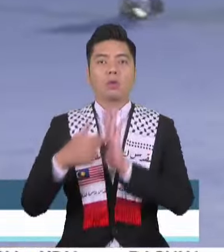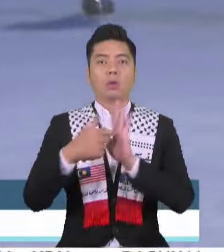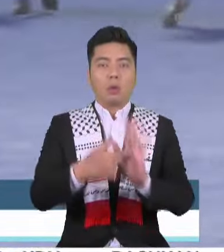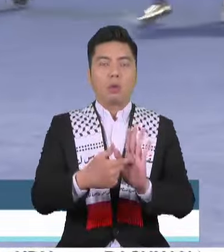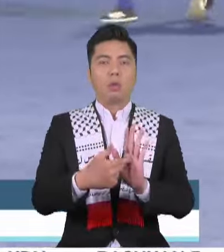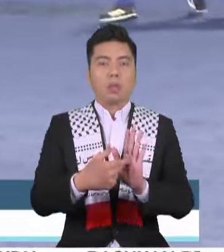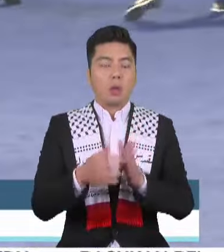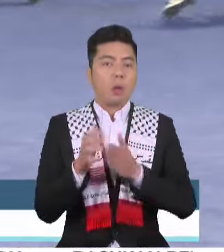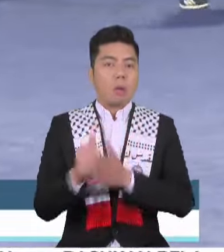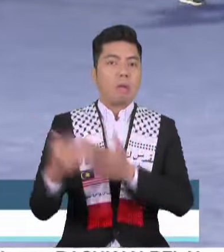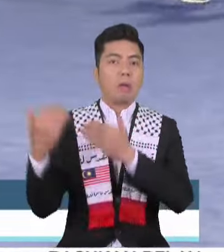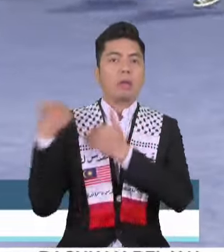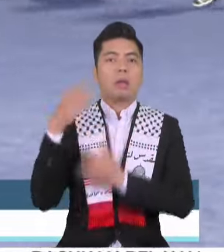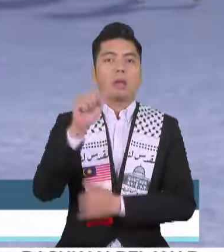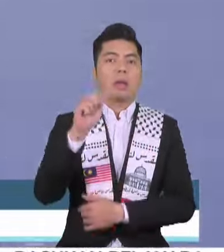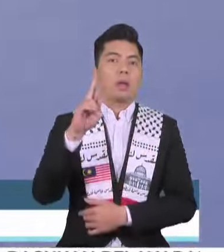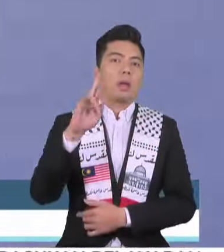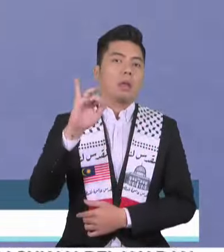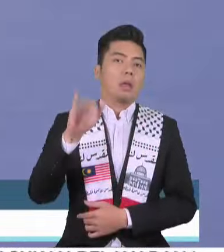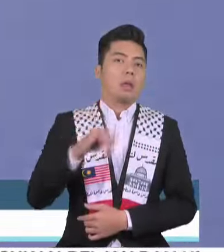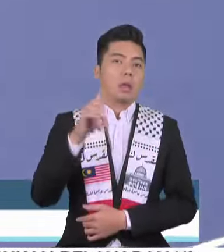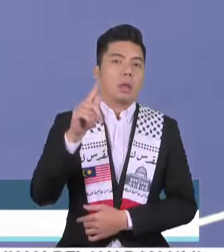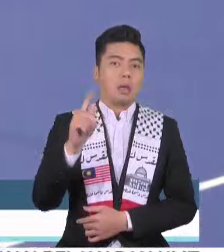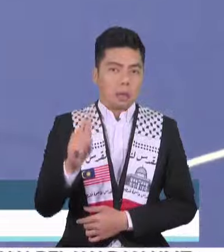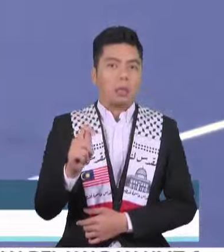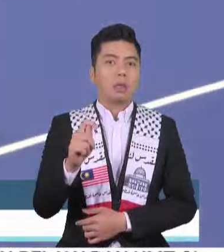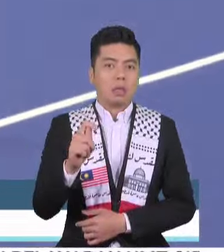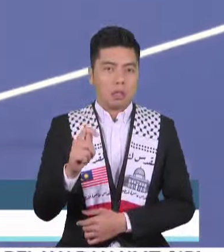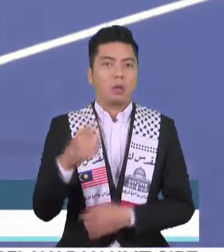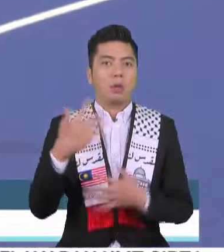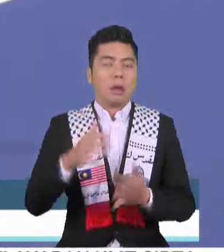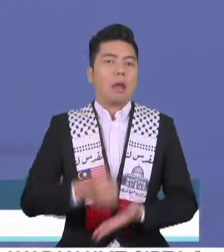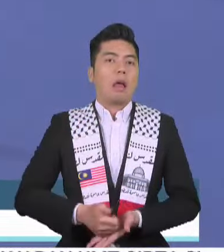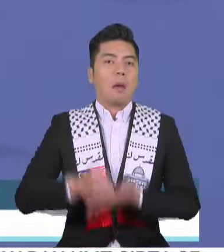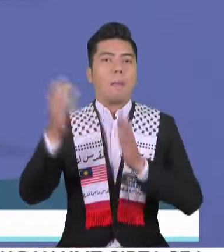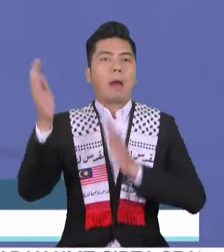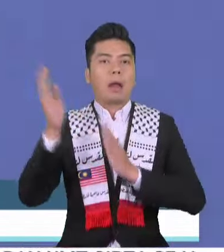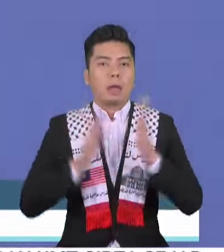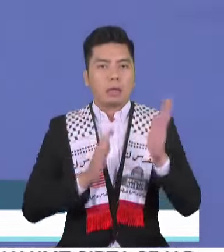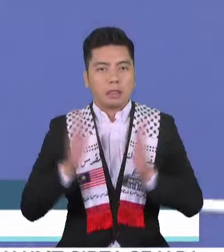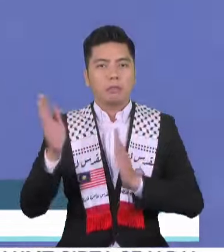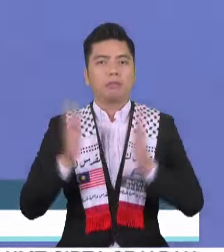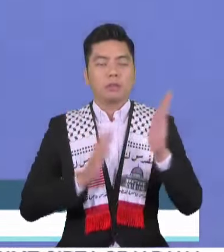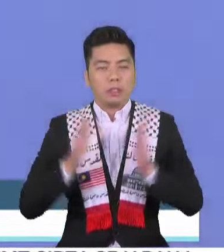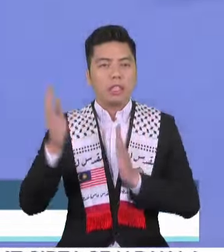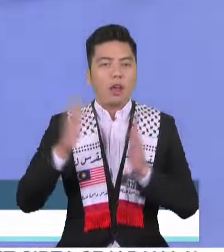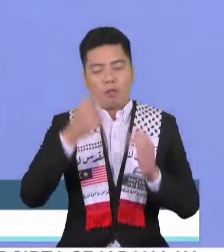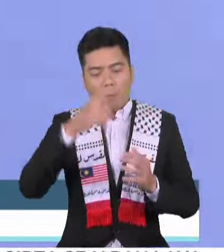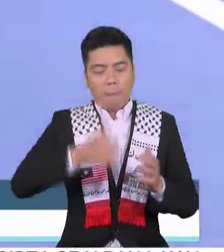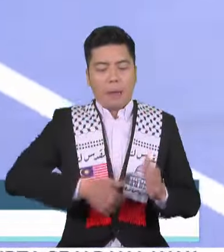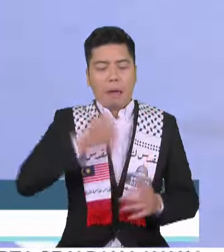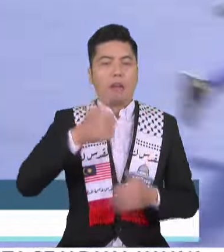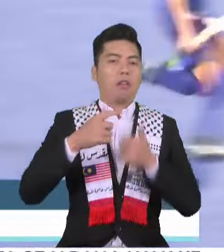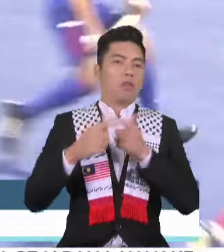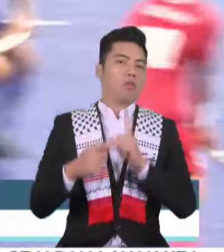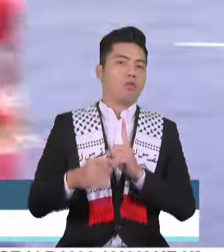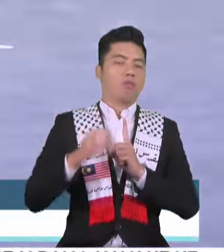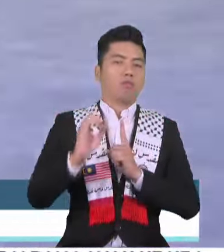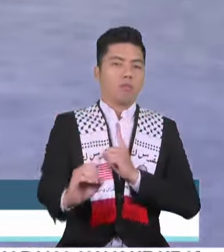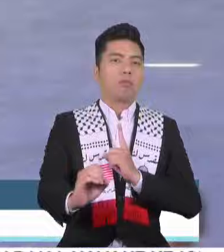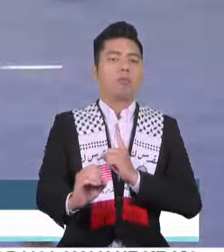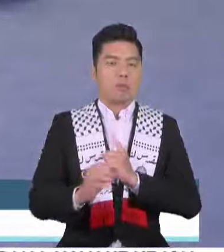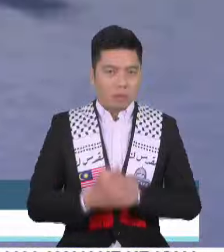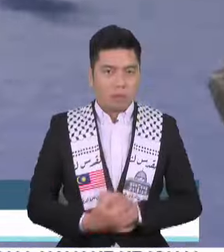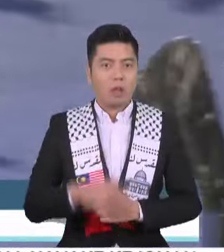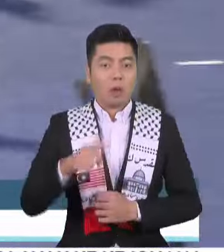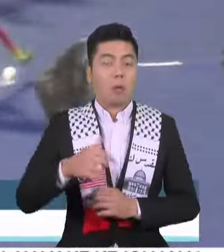Sajid Singh mengawal gawang daripada Di Bolosi turut membantu Malaysia mengecewakan pasukan lawan dengan kemenangan 1-0.